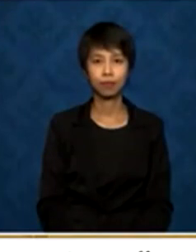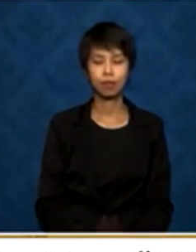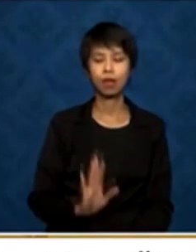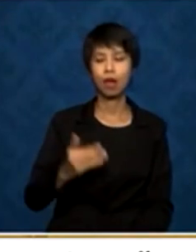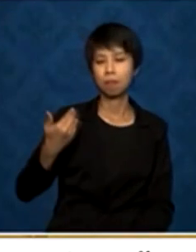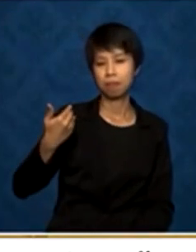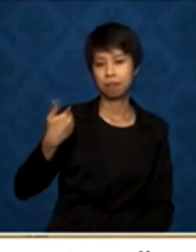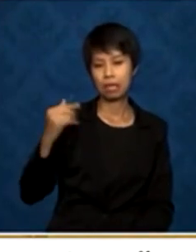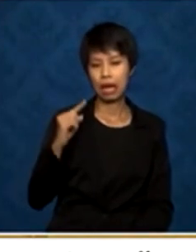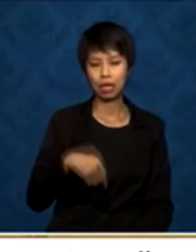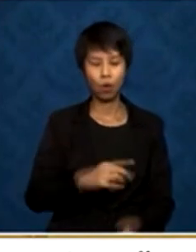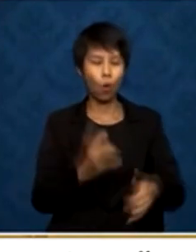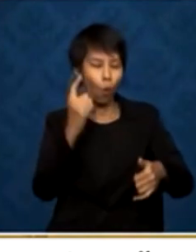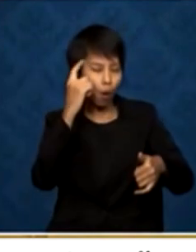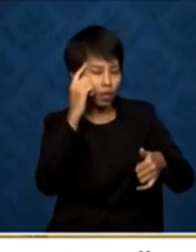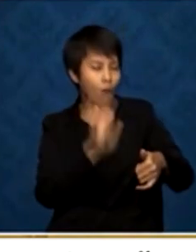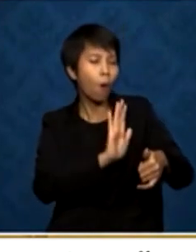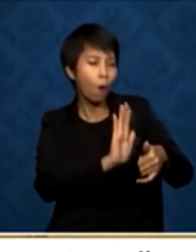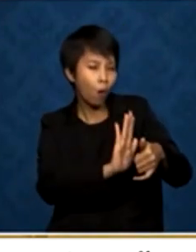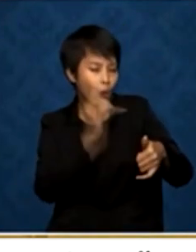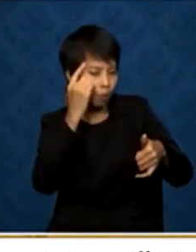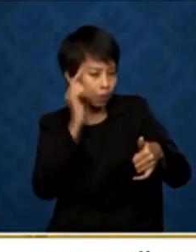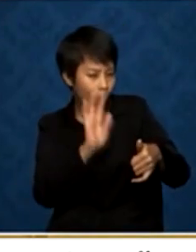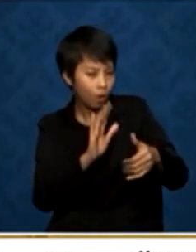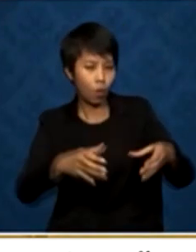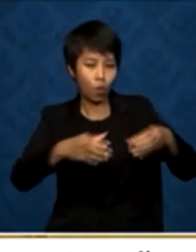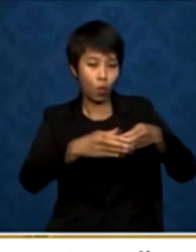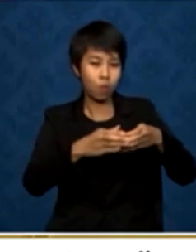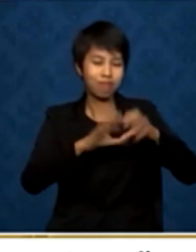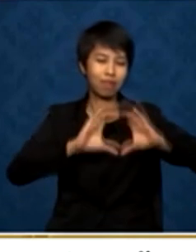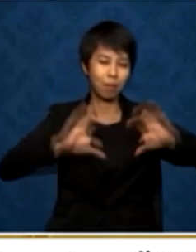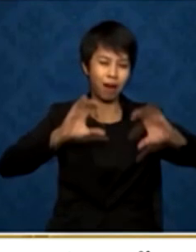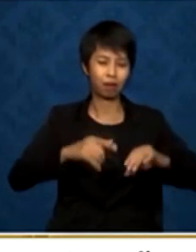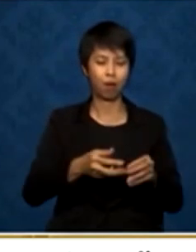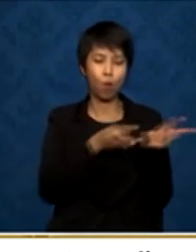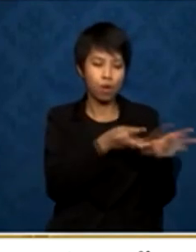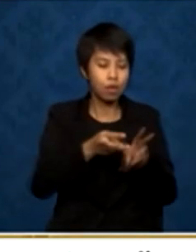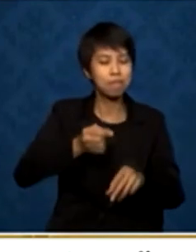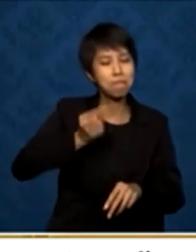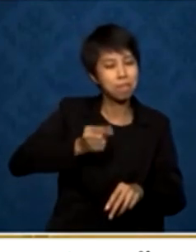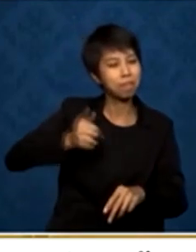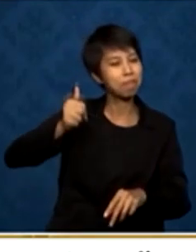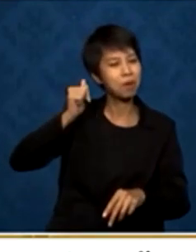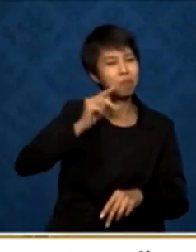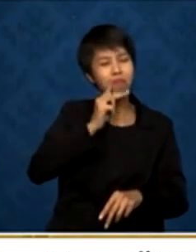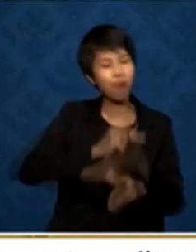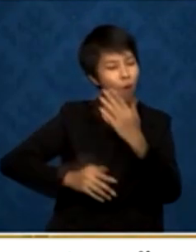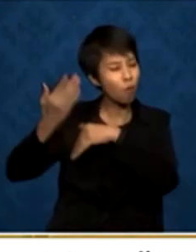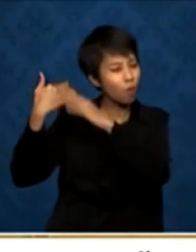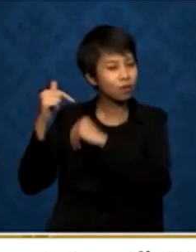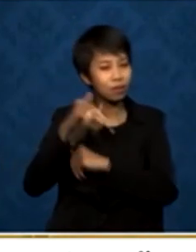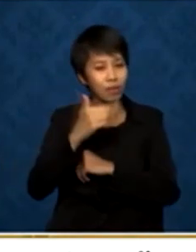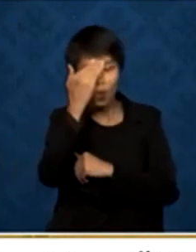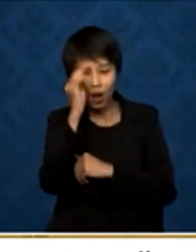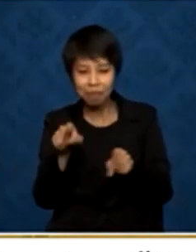ยังมีวิธีคิดในการจัดตั้งคณะรัฐมนตรีแบบเดิมๆที่จัดสรรกันตามโ